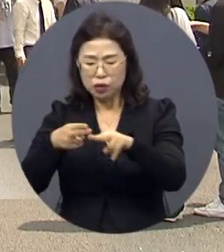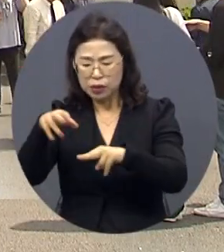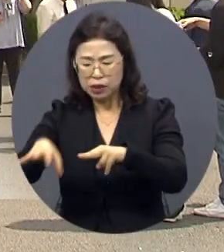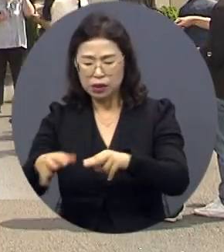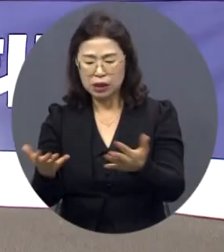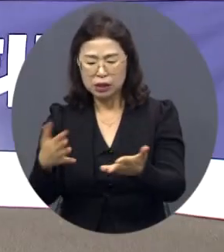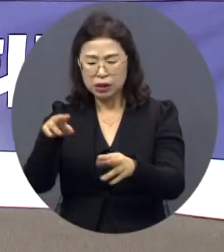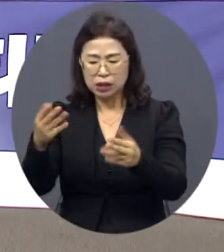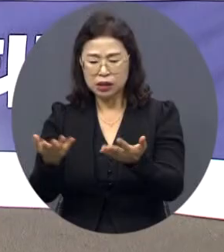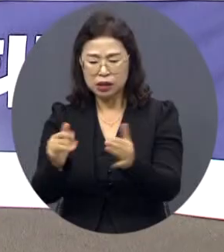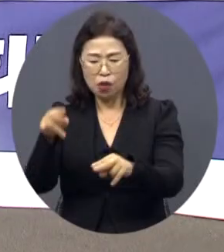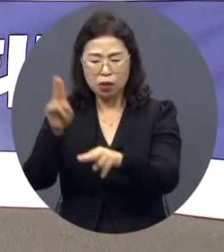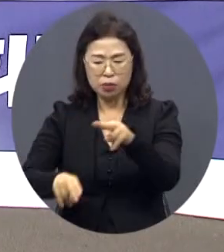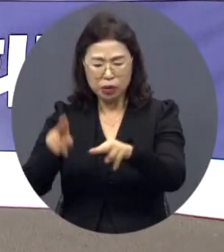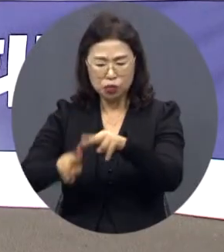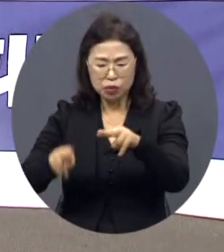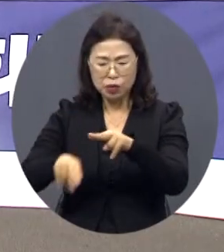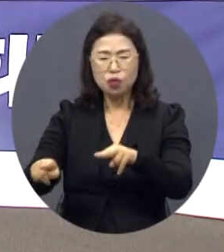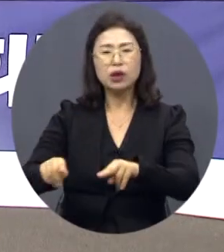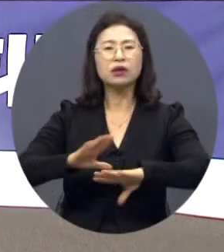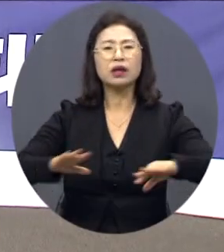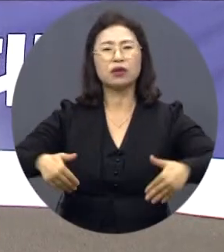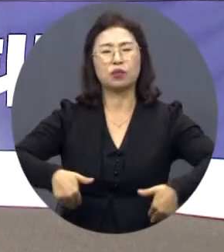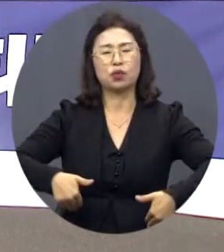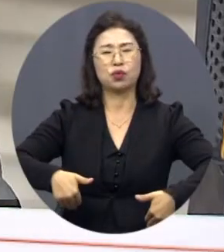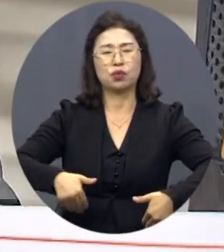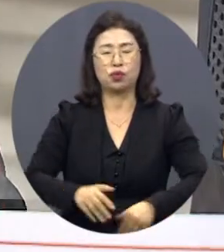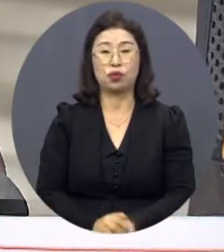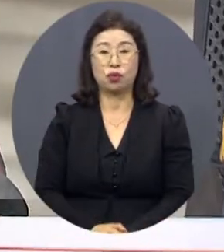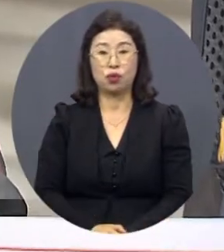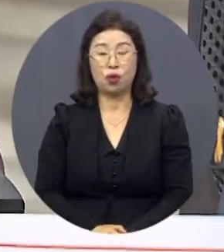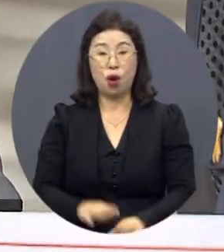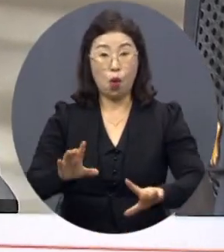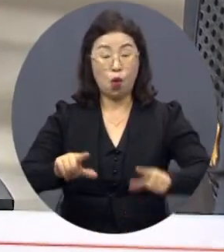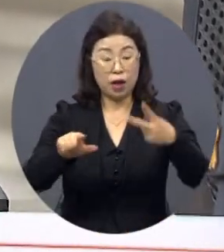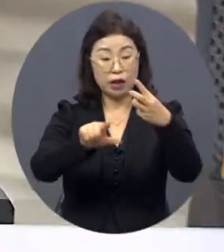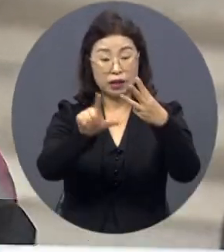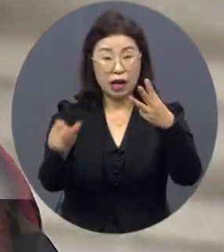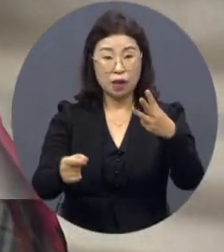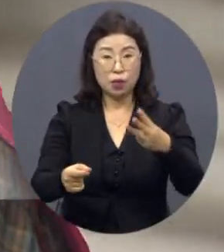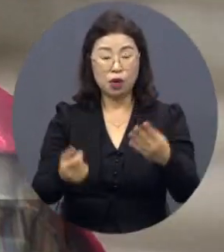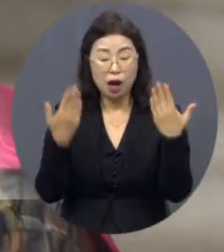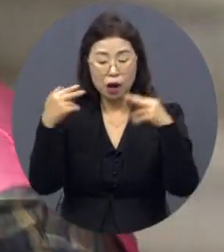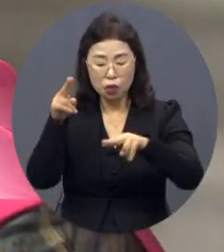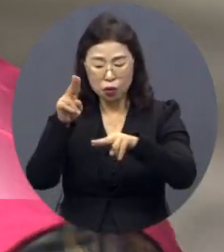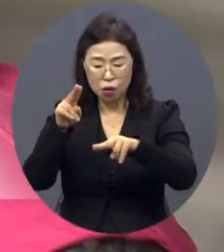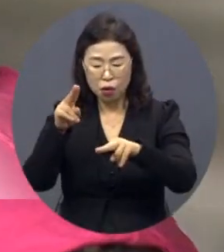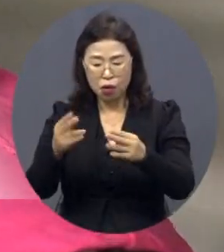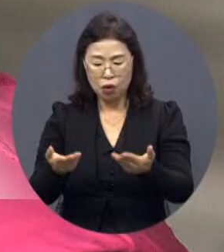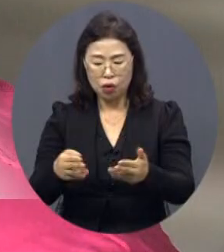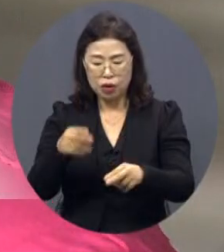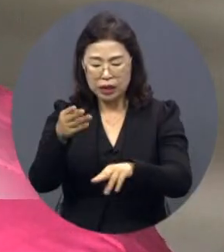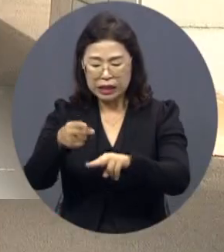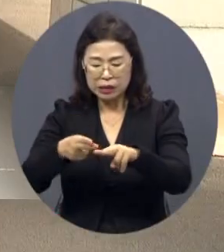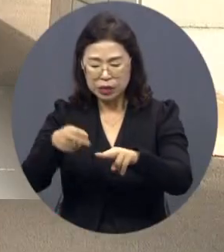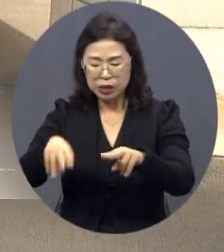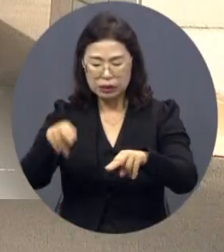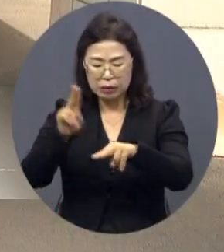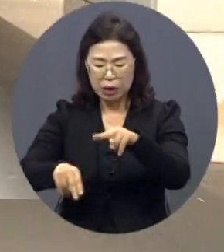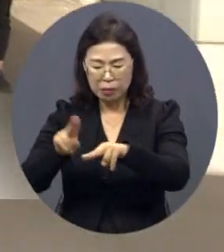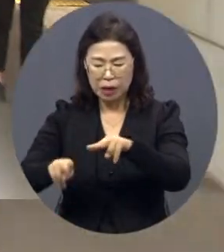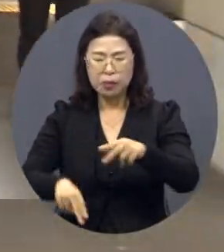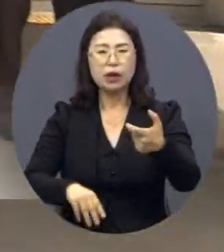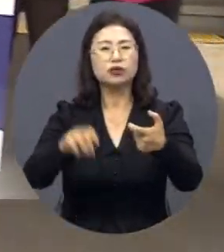있는 자세로 나서야 한다고 밝혔습니다. 이들은 올해 3월 제주 급식실 결원율이 약